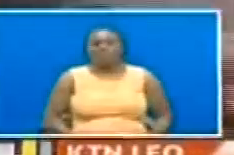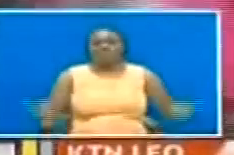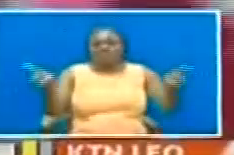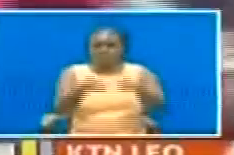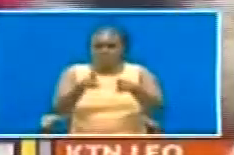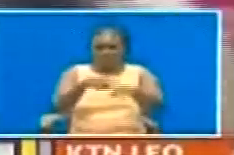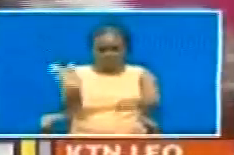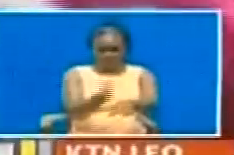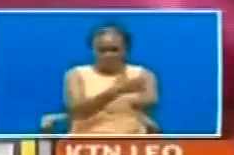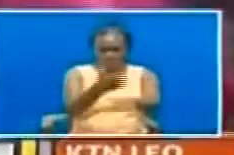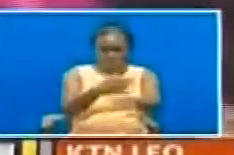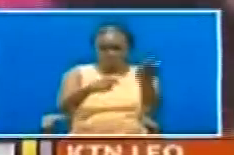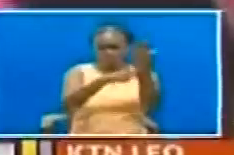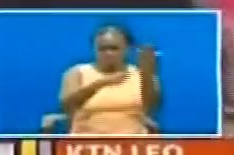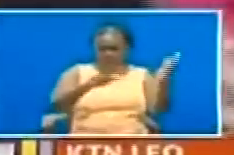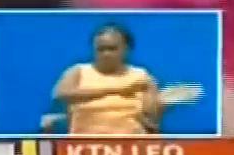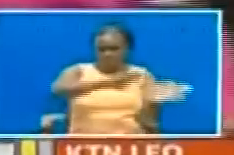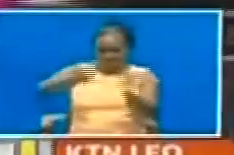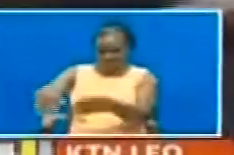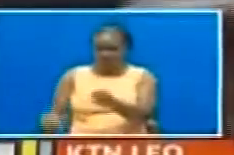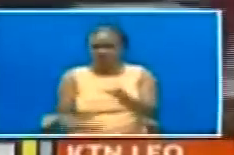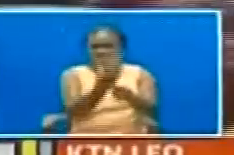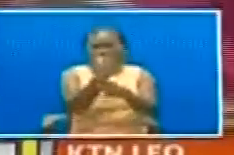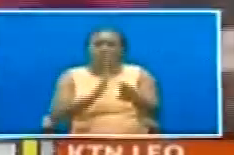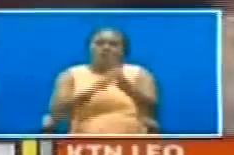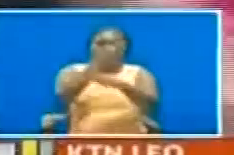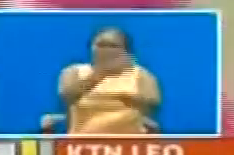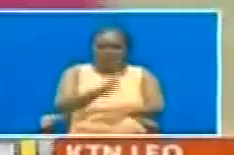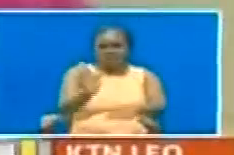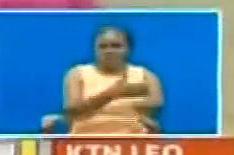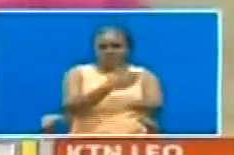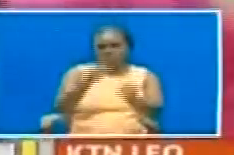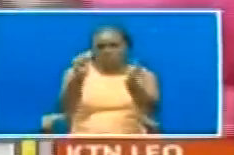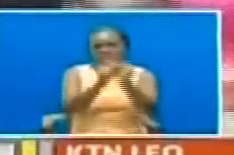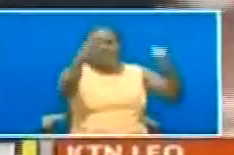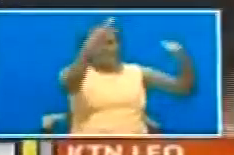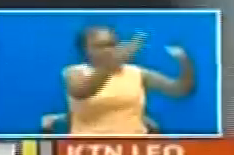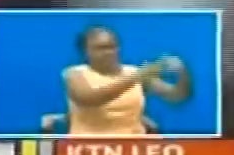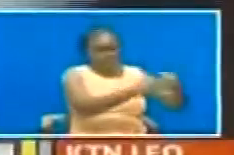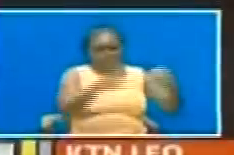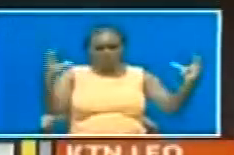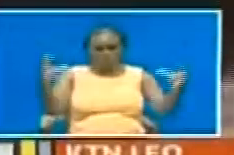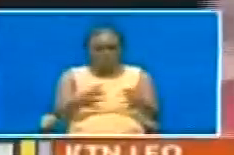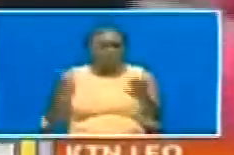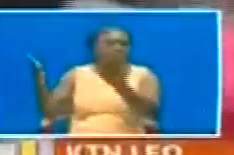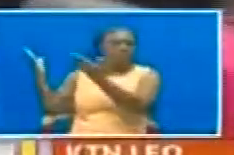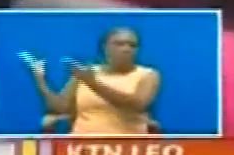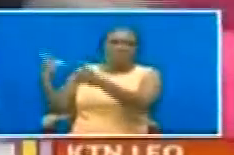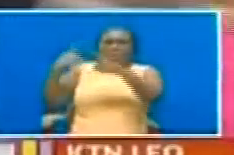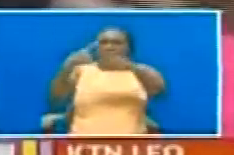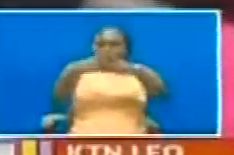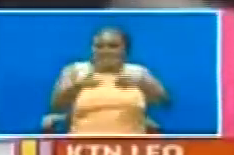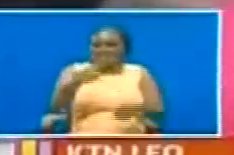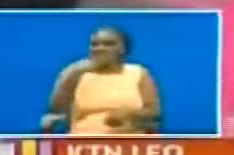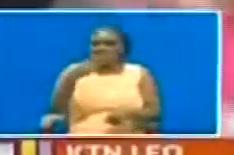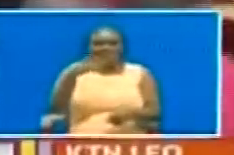na nyimbo zilizotia fora, ametunga na kuimba zaidi ya nyimbo 18 akiwa na kwaya ya Mwakigwena, lakini